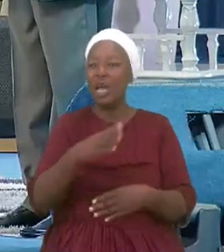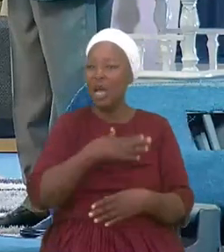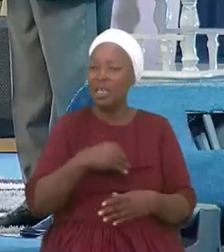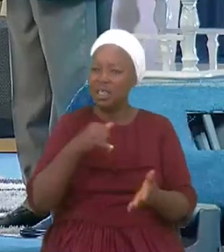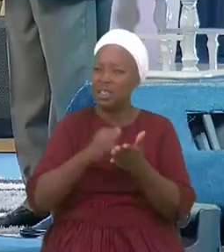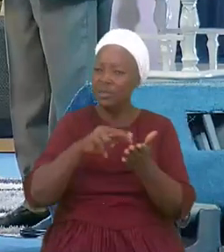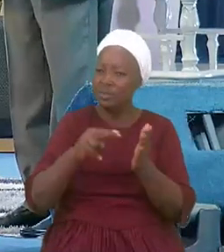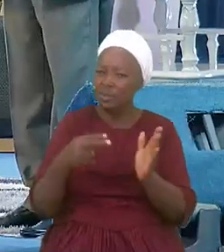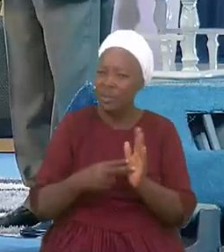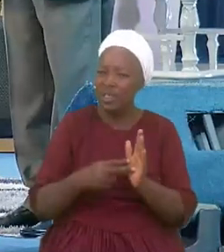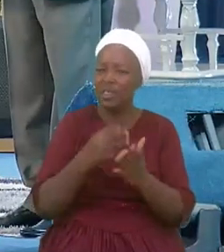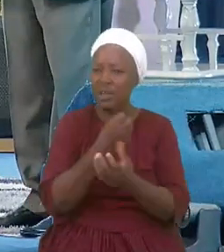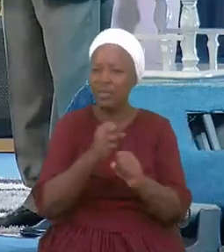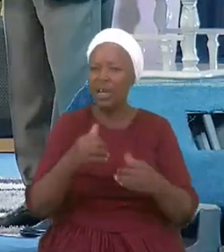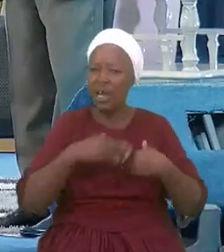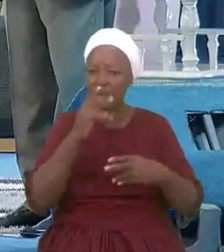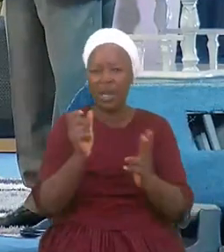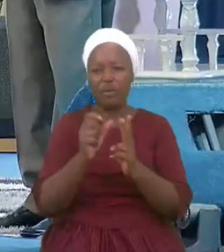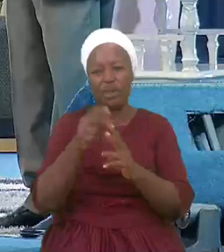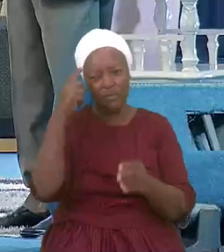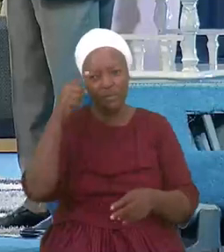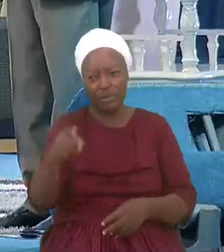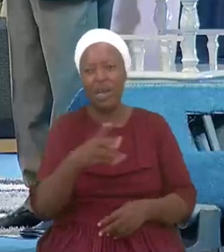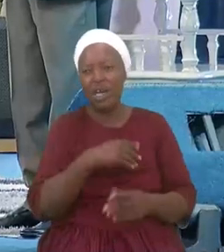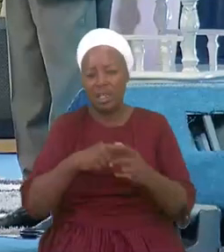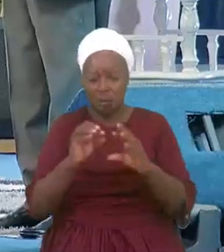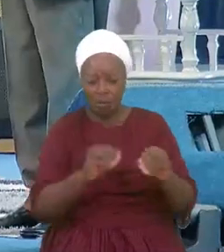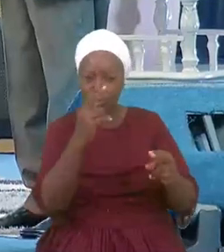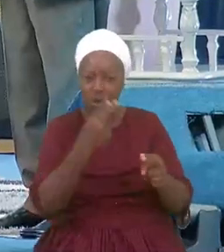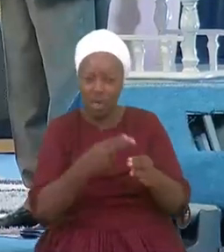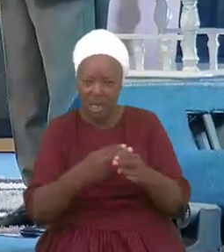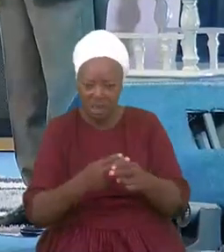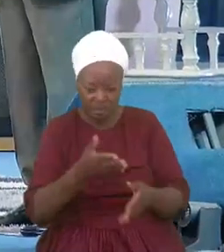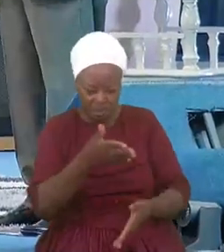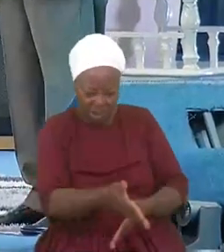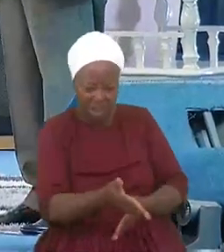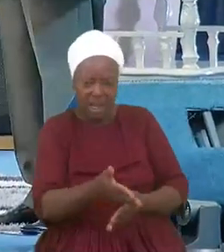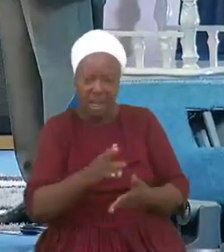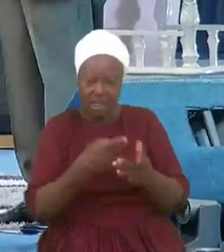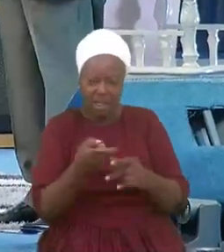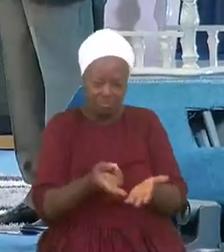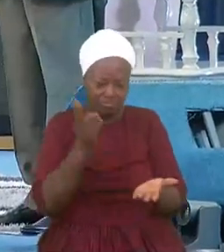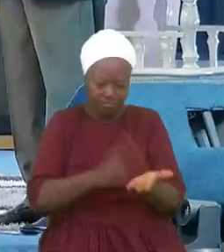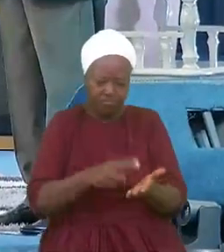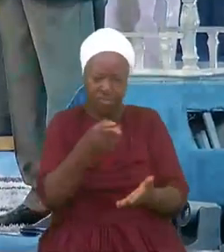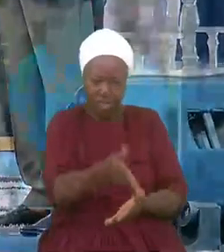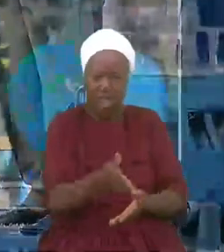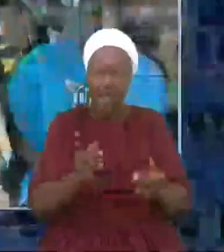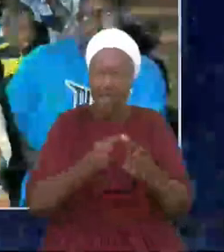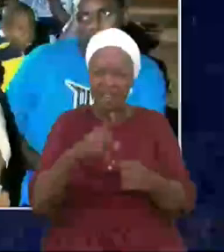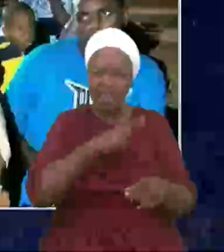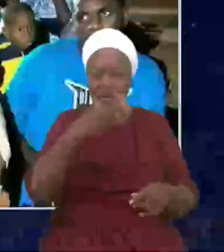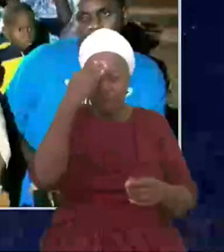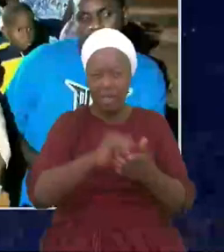rempart cela veut dire que le salut est déjà là-bas pour toi